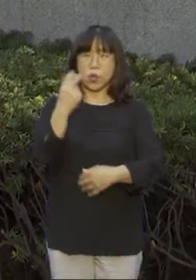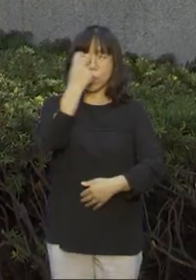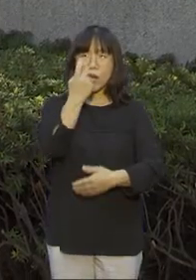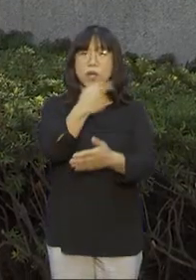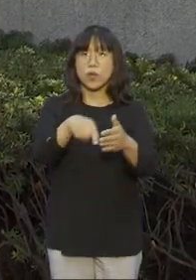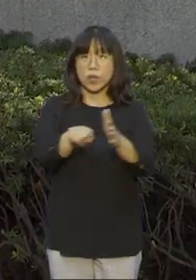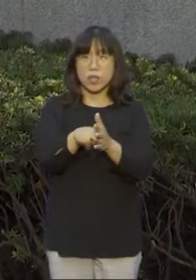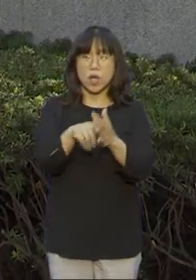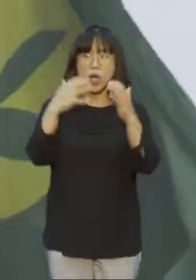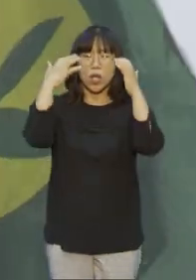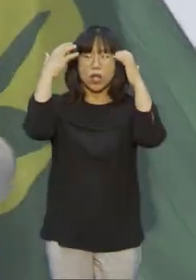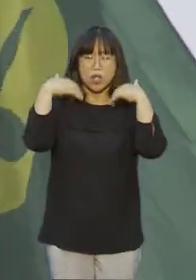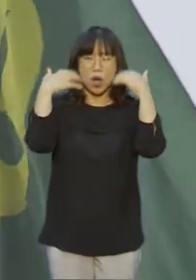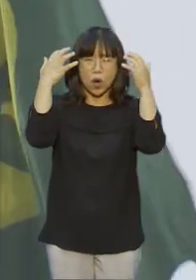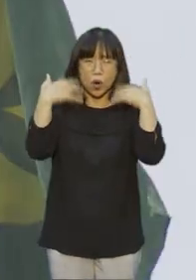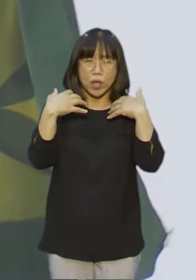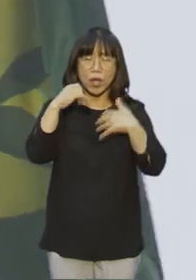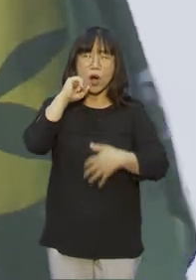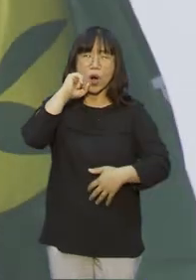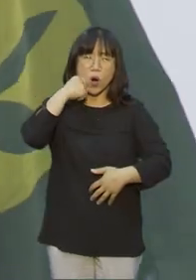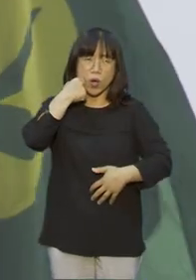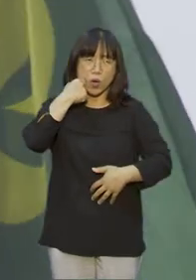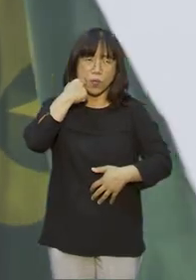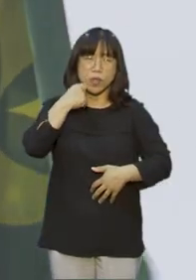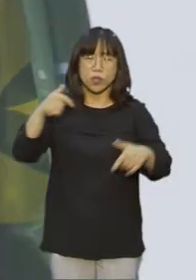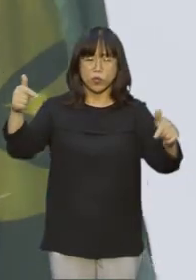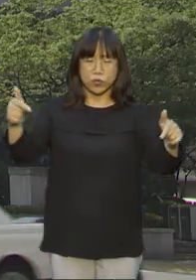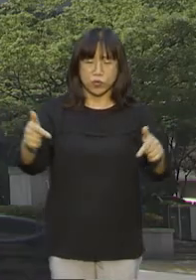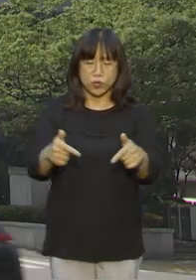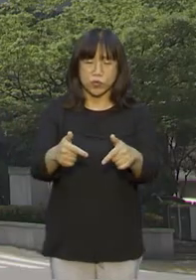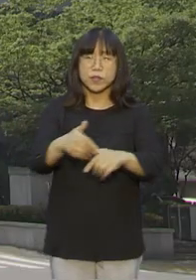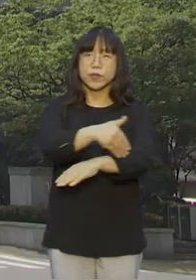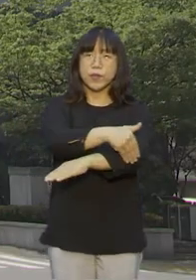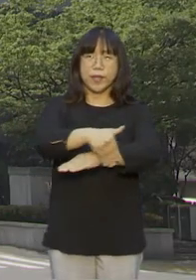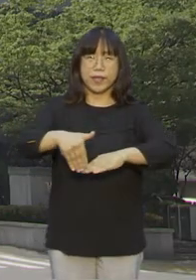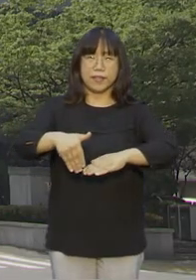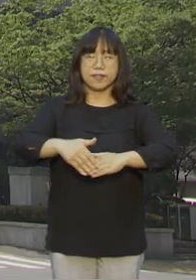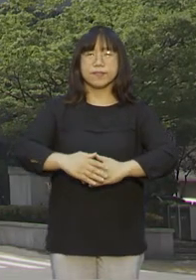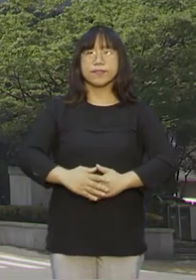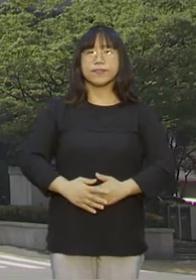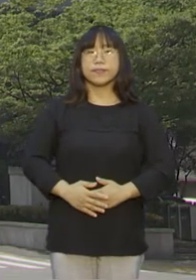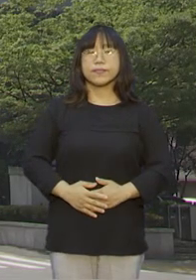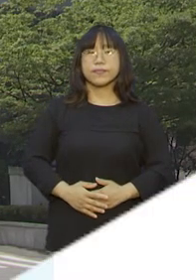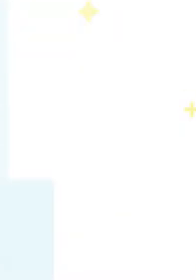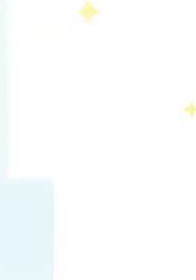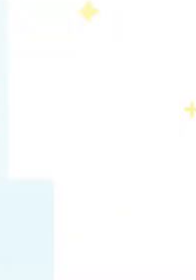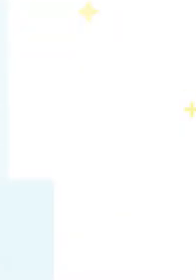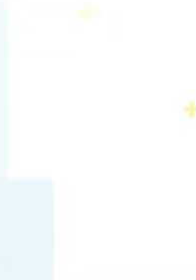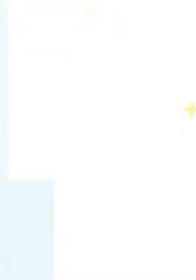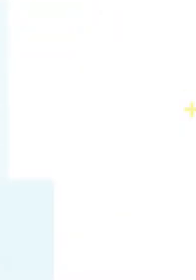안부 안전 확인 활동 등으로 무더운 여름 폭염 피해를 최소화할 예정입니다.